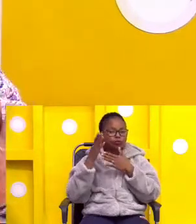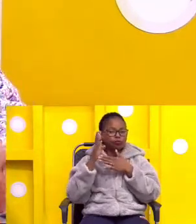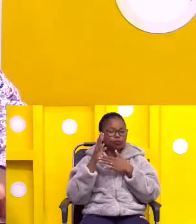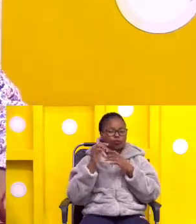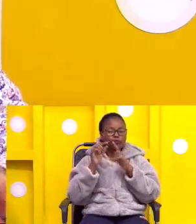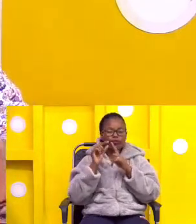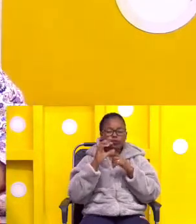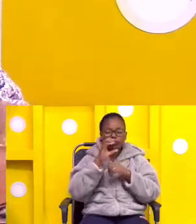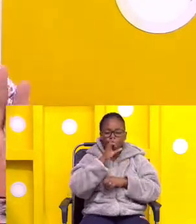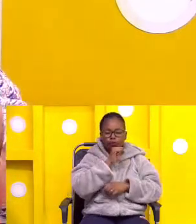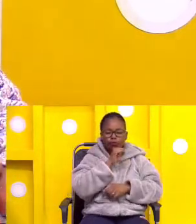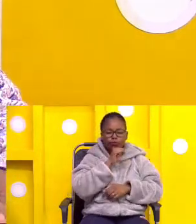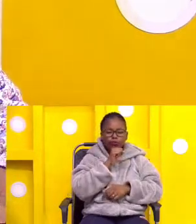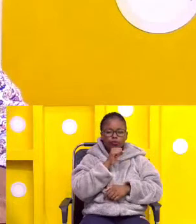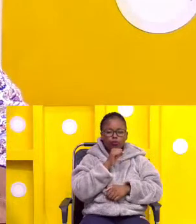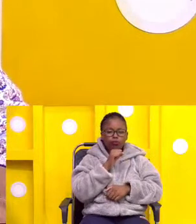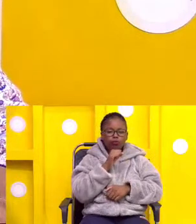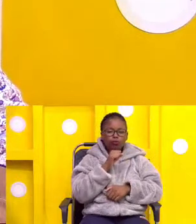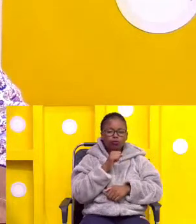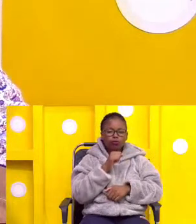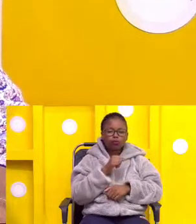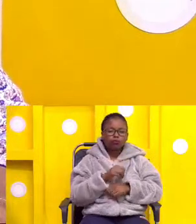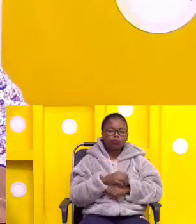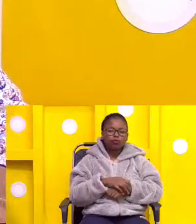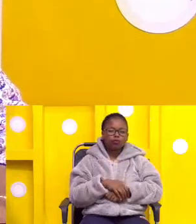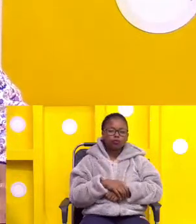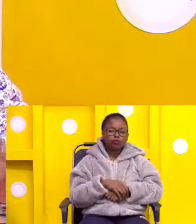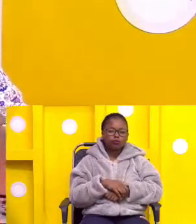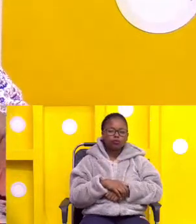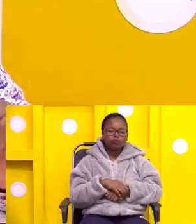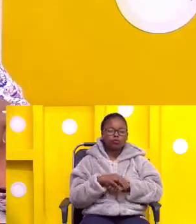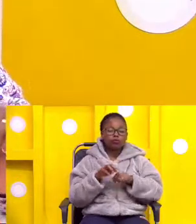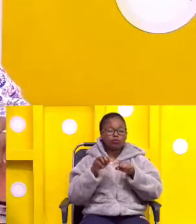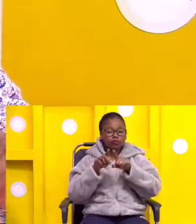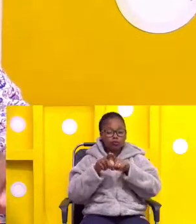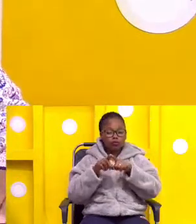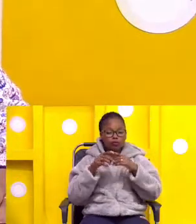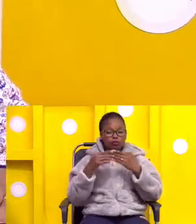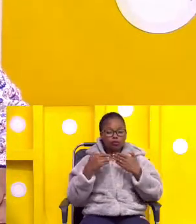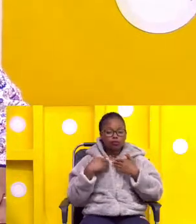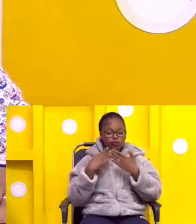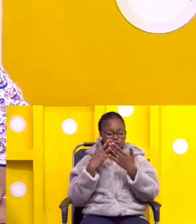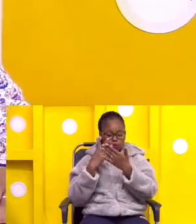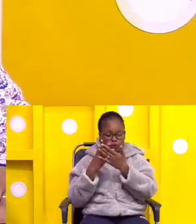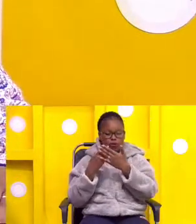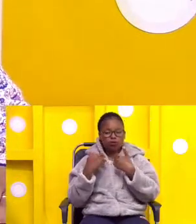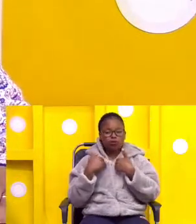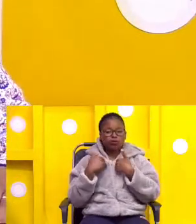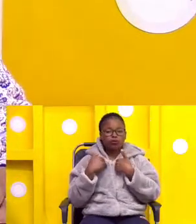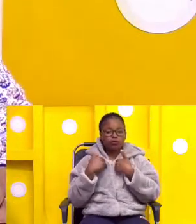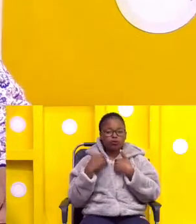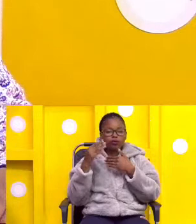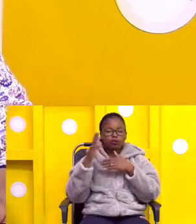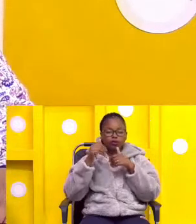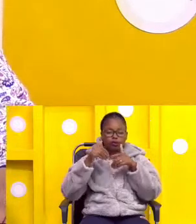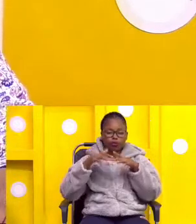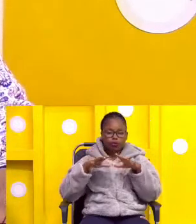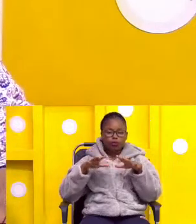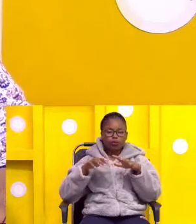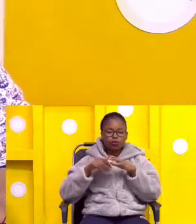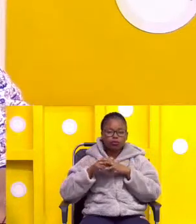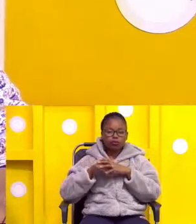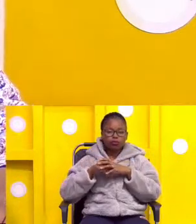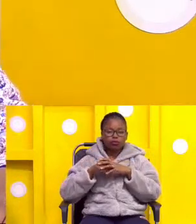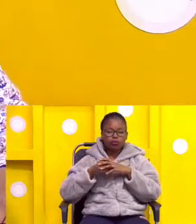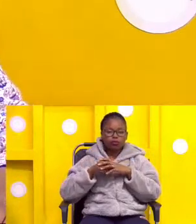siugo. Okaga siugo. Onawe we na wira waku. Gai akuradime. Demu